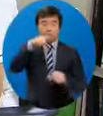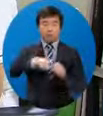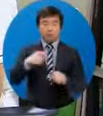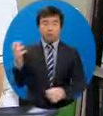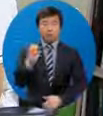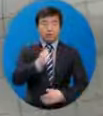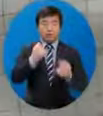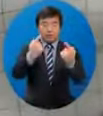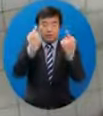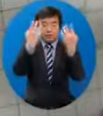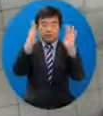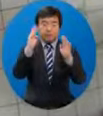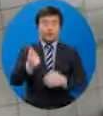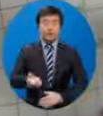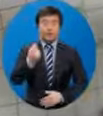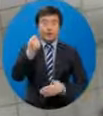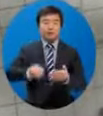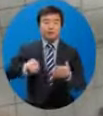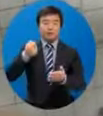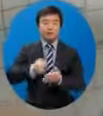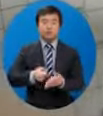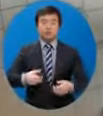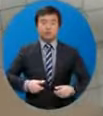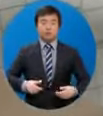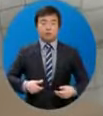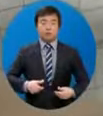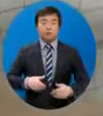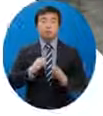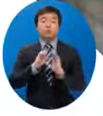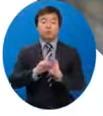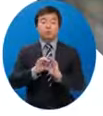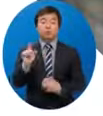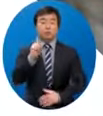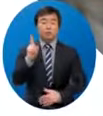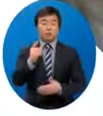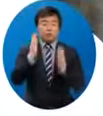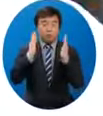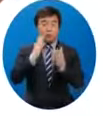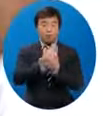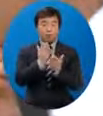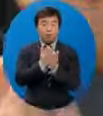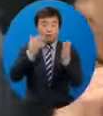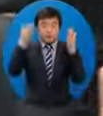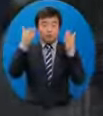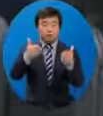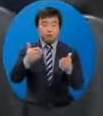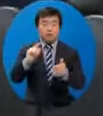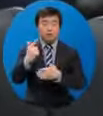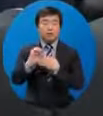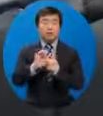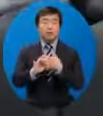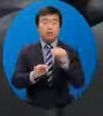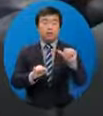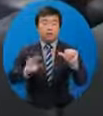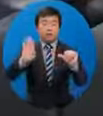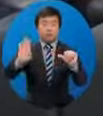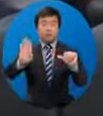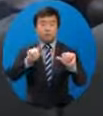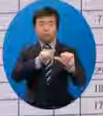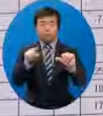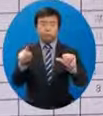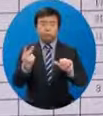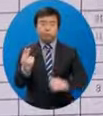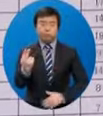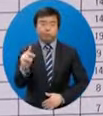대학을 속히 정하는 것이 좋습니다. 그래야만 어떤 과목에 집중할지, 또 A와 B형 가운데 어떤 유형에